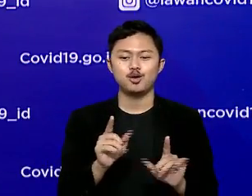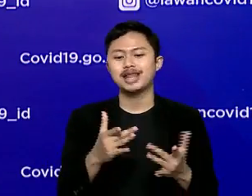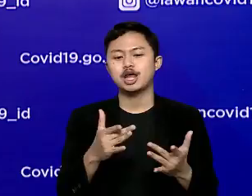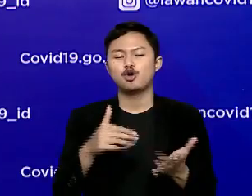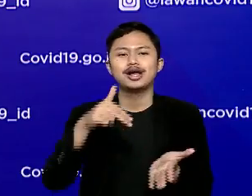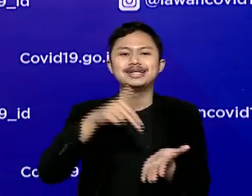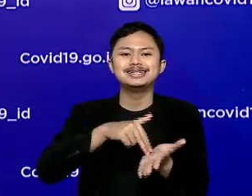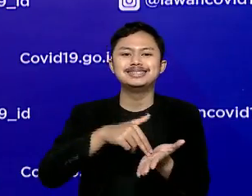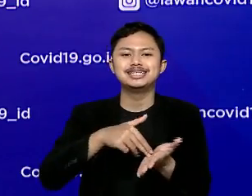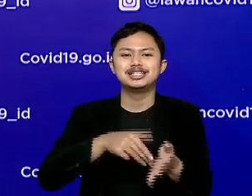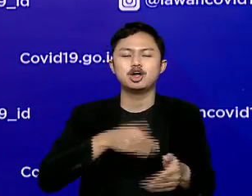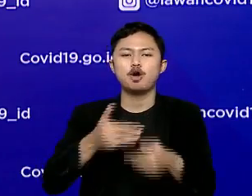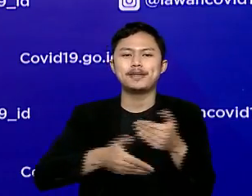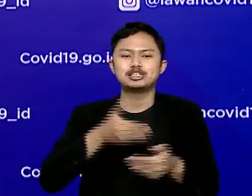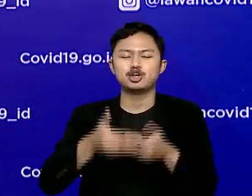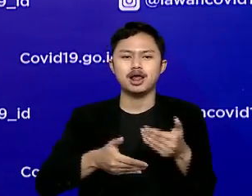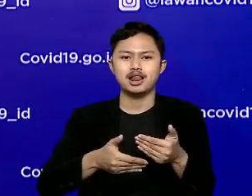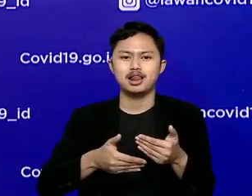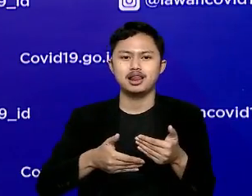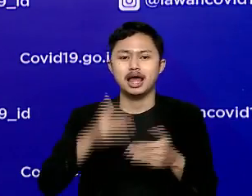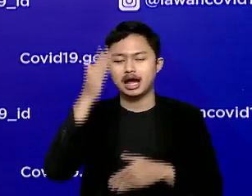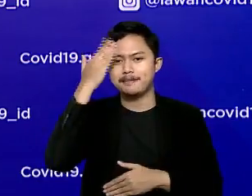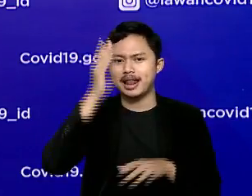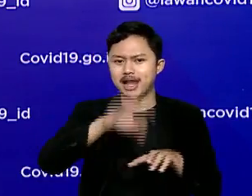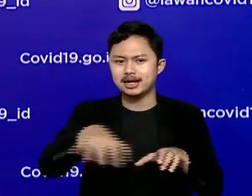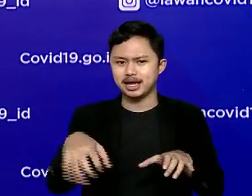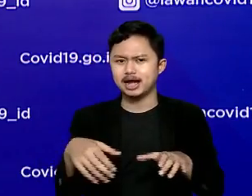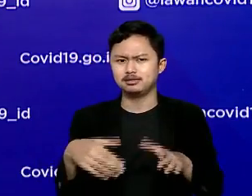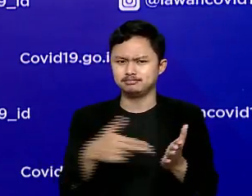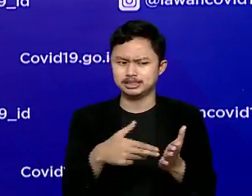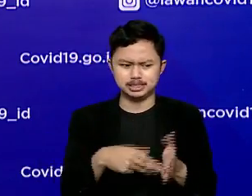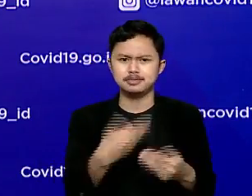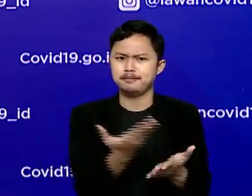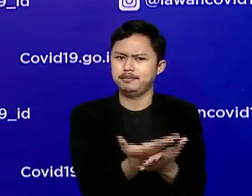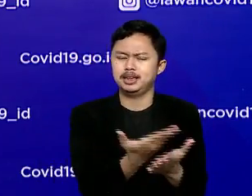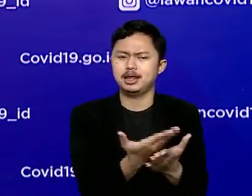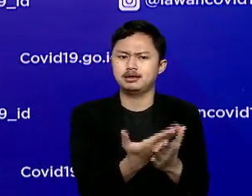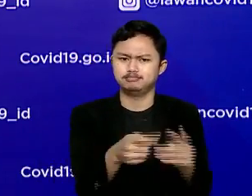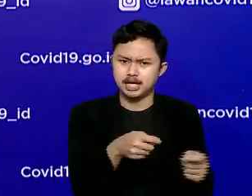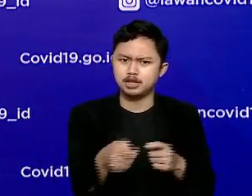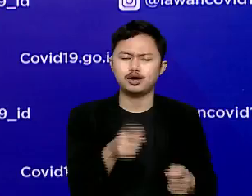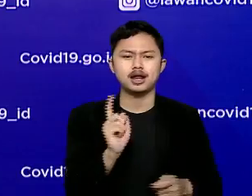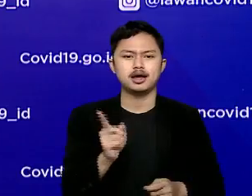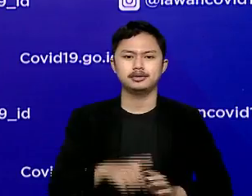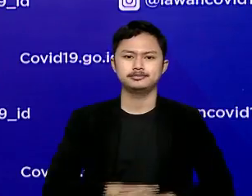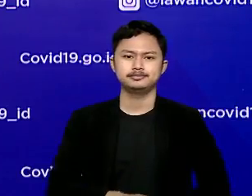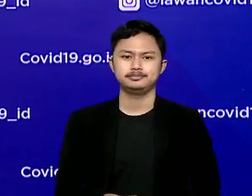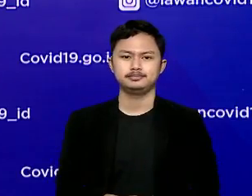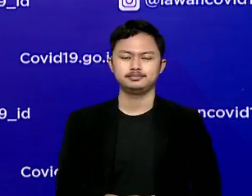operasional yang diatur dalam peraturan kepala daerah atau peraturan daerah setempat.